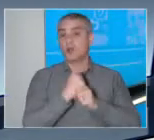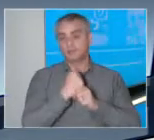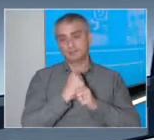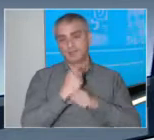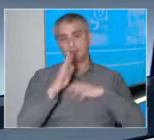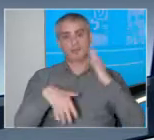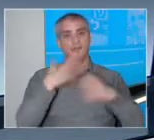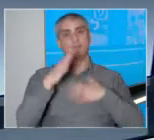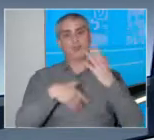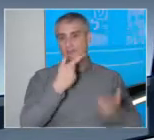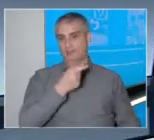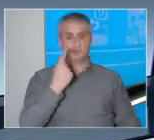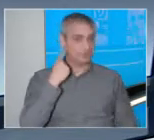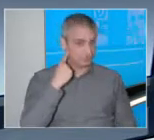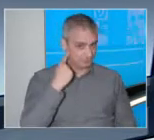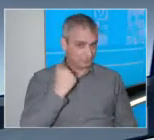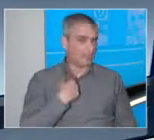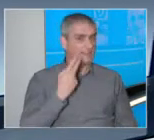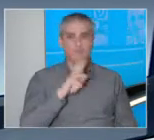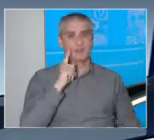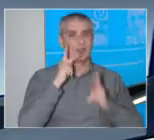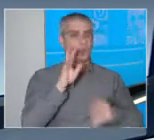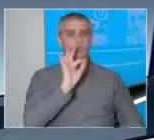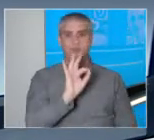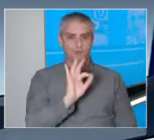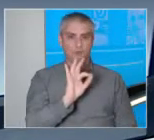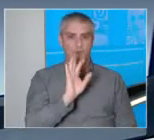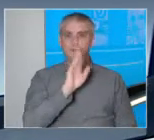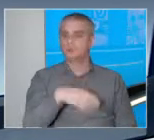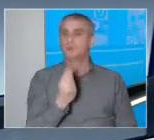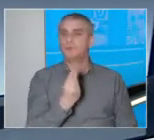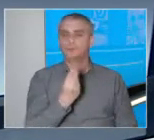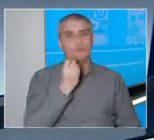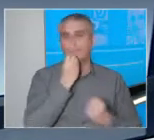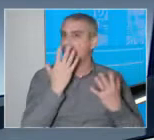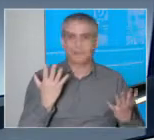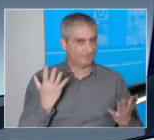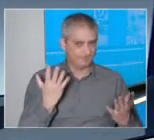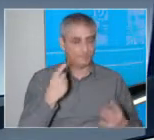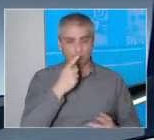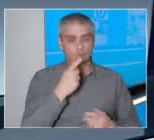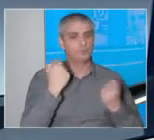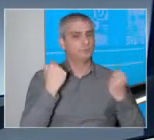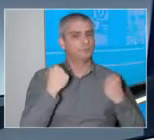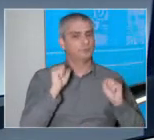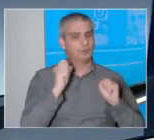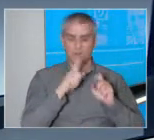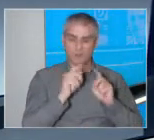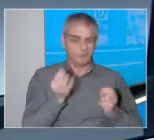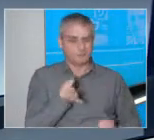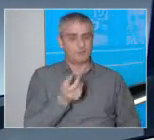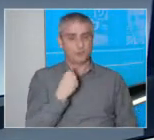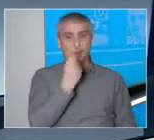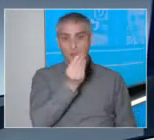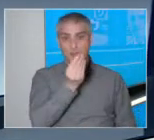לפרקליטות ולמשטרה. תומר עושה להם גנון, תשמע, אני מת על ההומור שלו. יש משהו מדהים בזה שהוא משחרר איזשהו טיזר, נותן